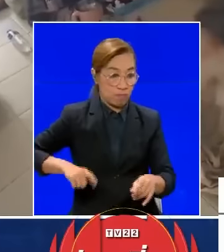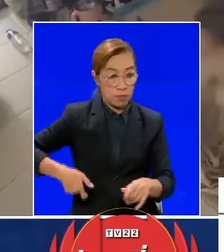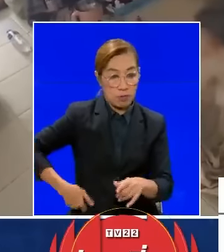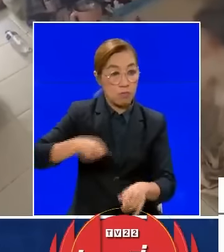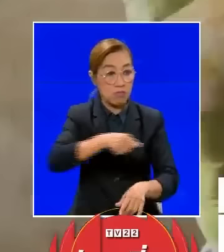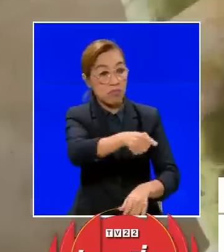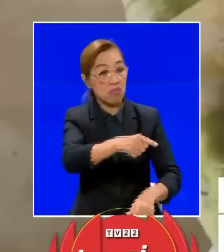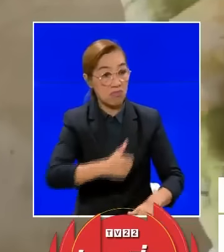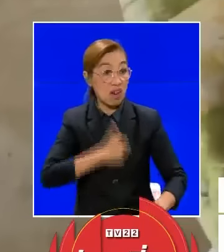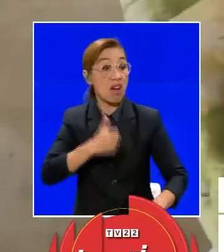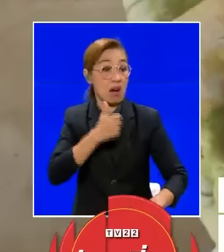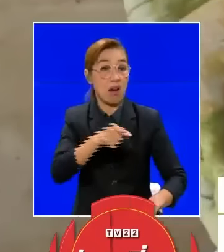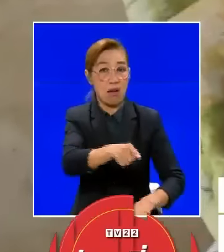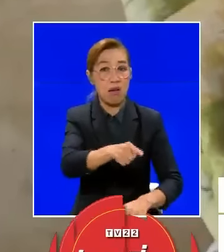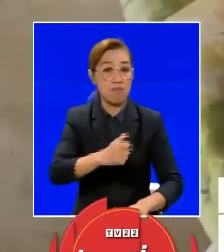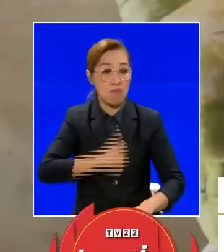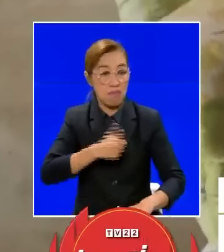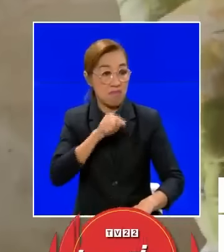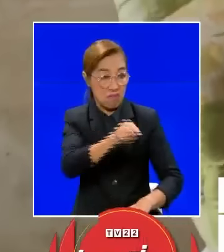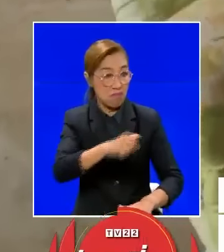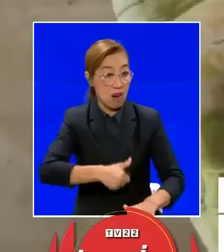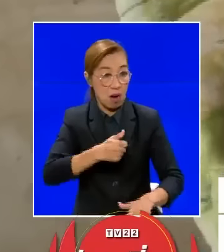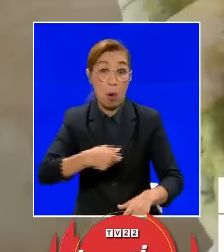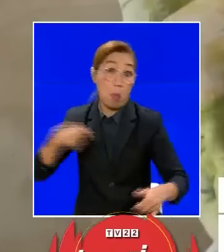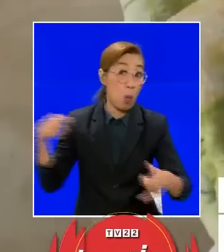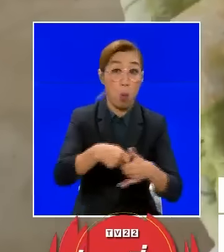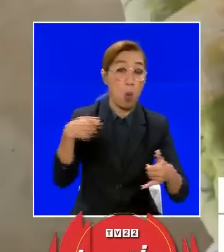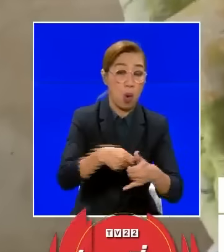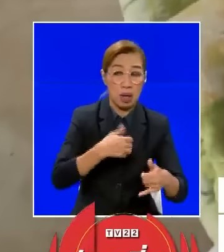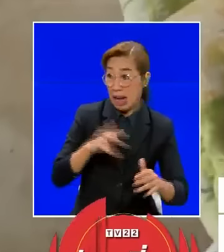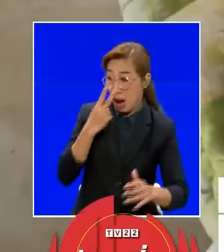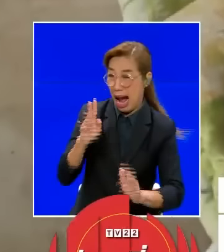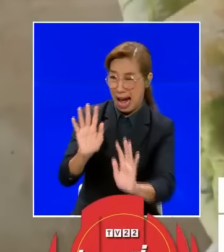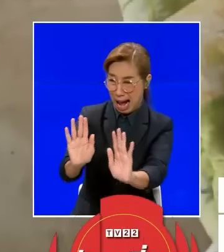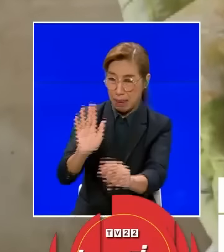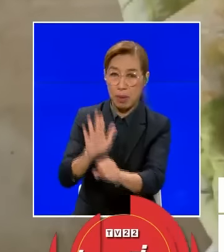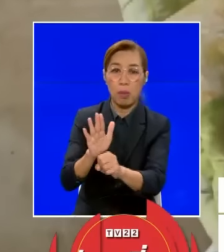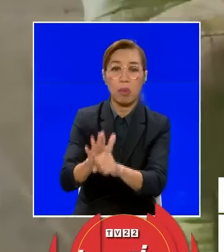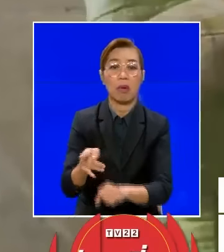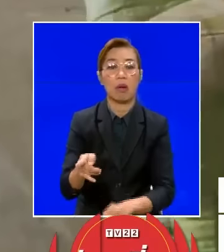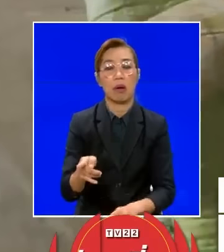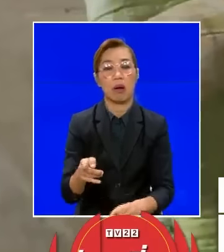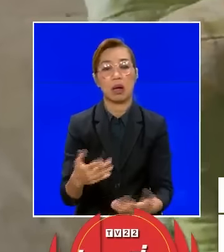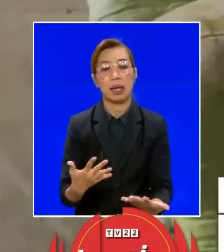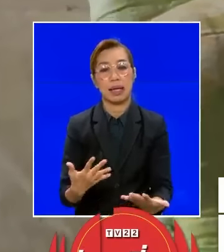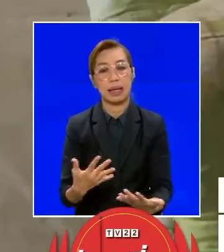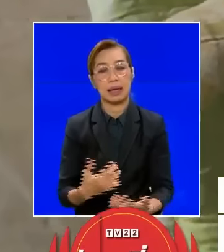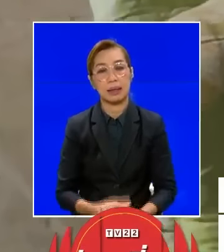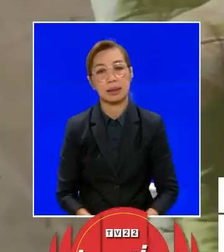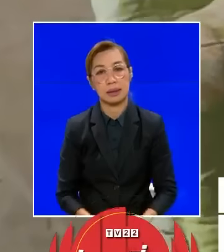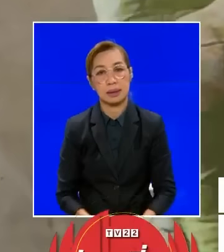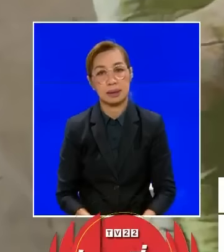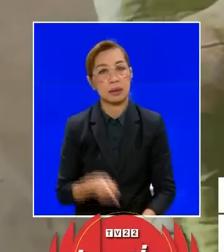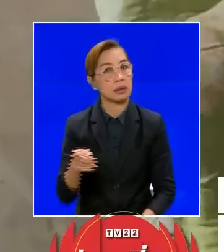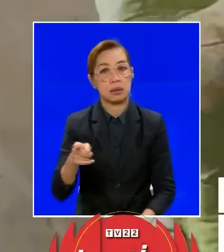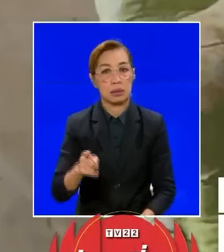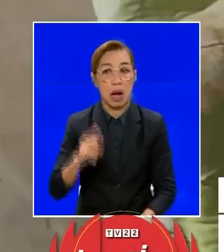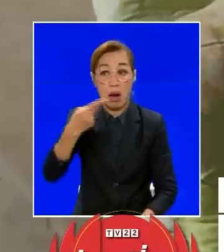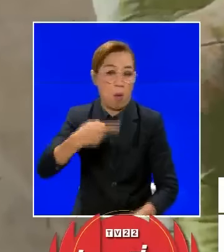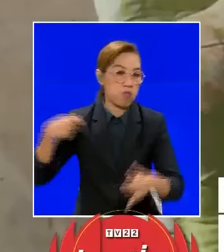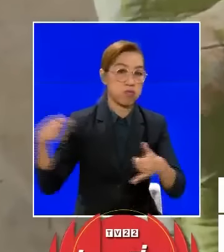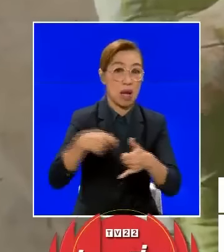หรือมึงเก่าสักเหรอมันแทงแบบไม่ยั้งเลยเราก็บอกพอ นั่นแหละค่ะหลังจากพอบุ๊กก็แทงเลยน